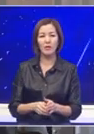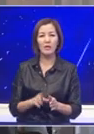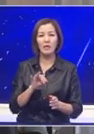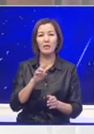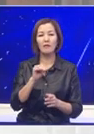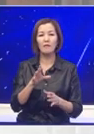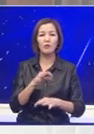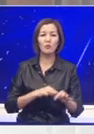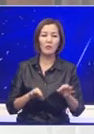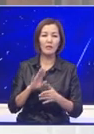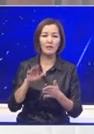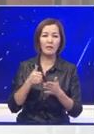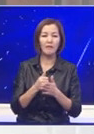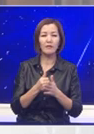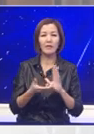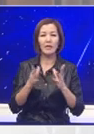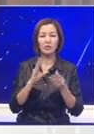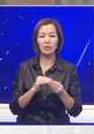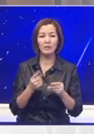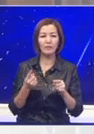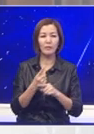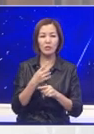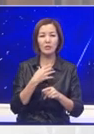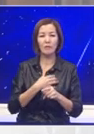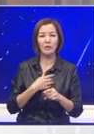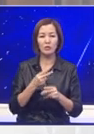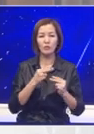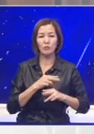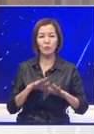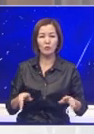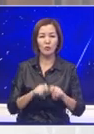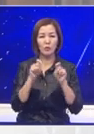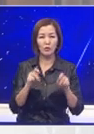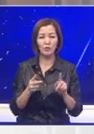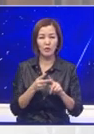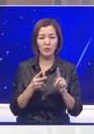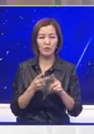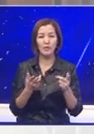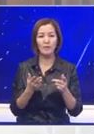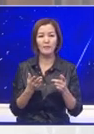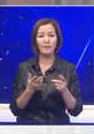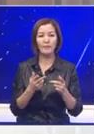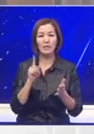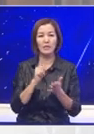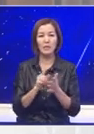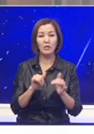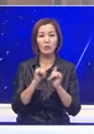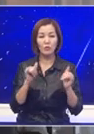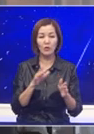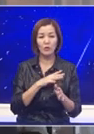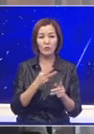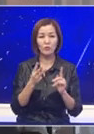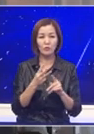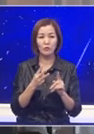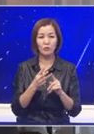жобаның негізгі нәтижесі бұл жерде бірінші жұмыс орнын ашу, екінші мына салық базасын ұлғайту, сонан